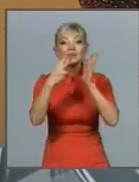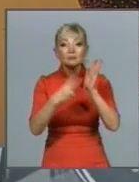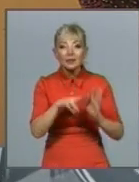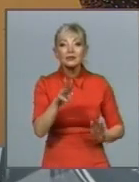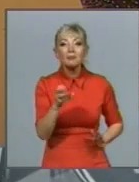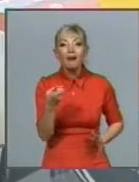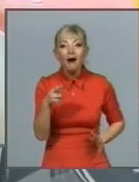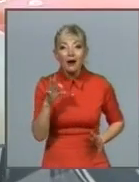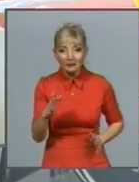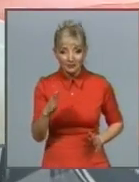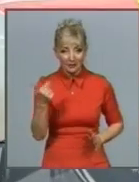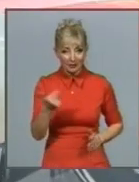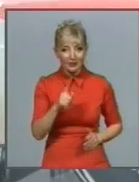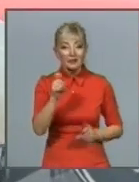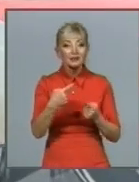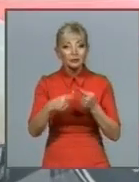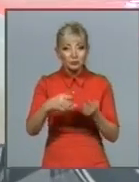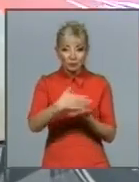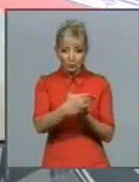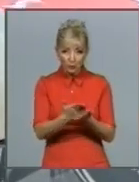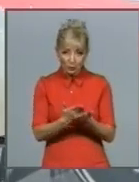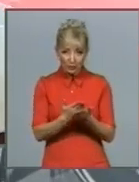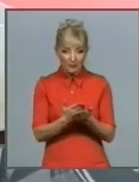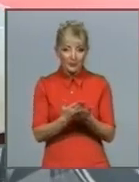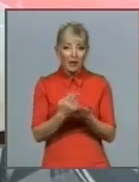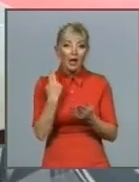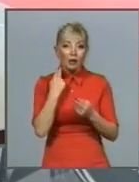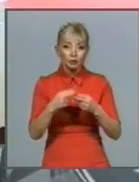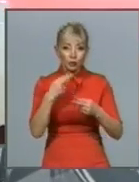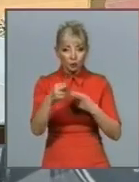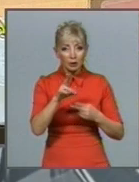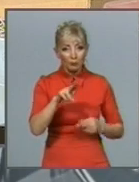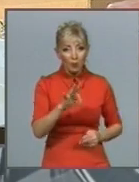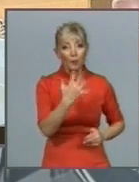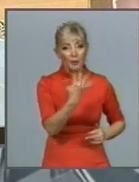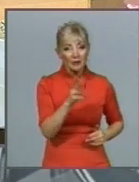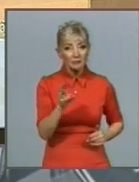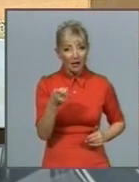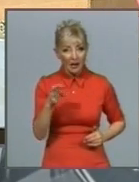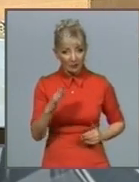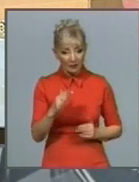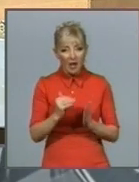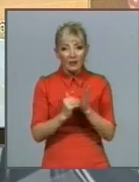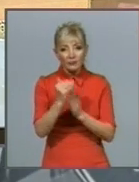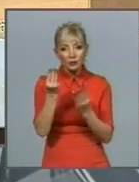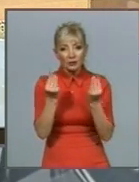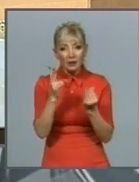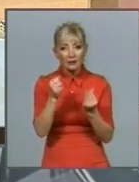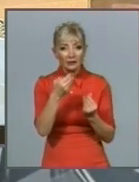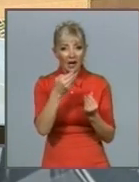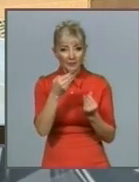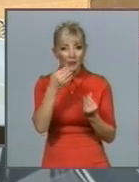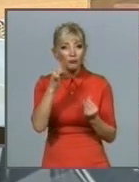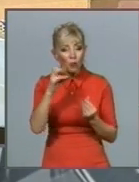мільярдів гривень. За інші послуги ЖКГ борги складають приблизно по 5 мільярдів. Високі тарифи на фоні кризи та